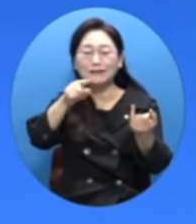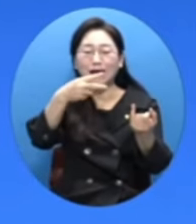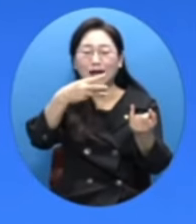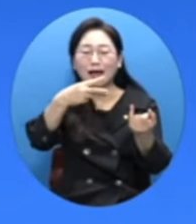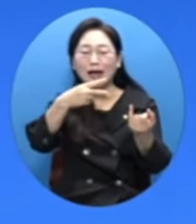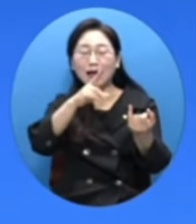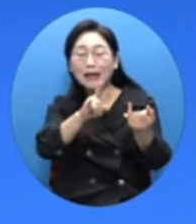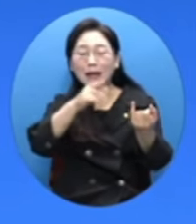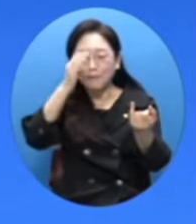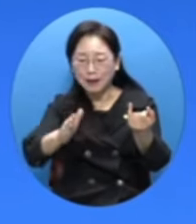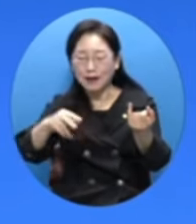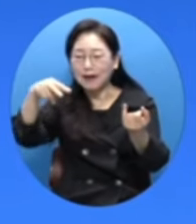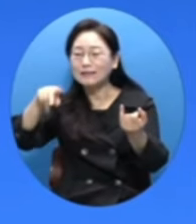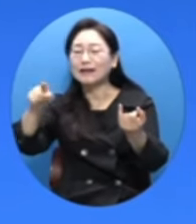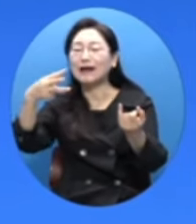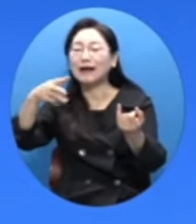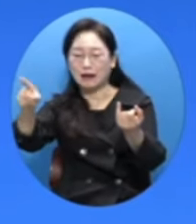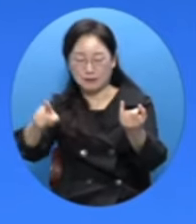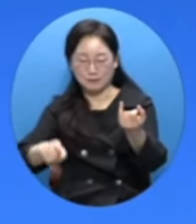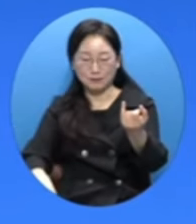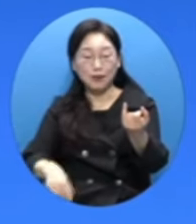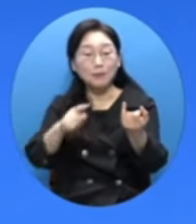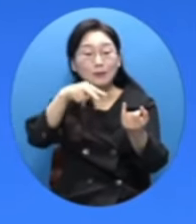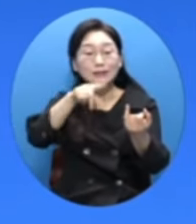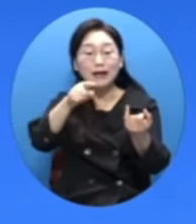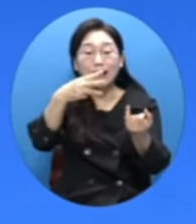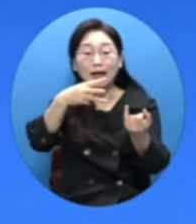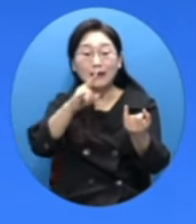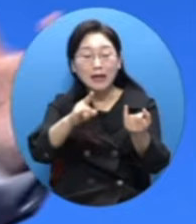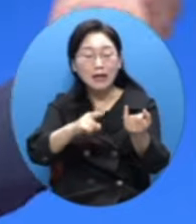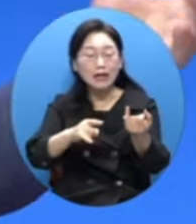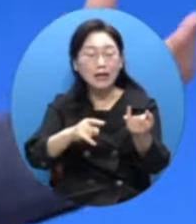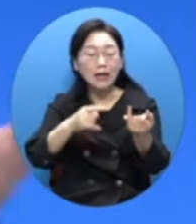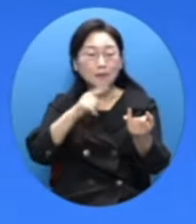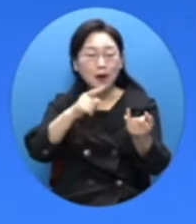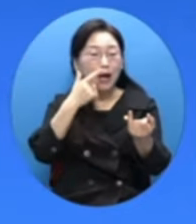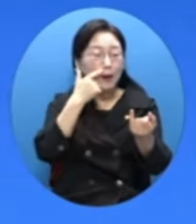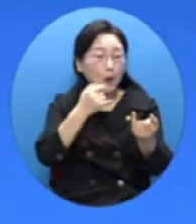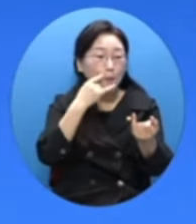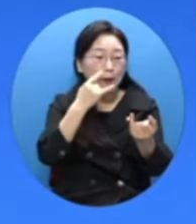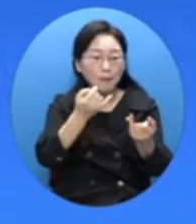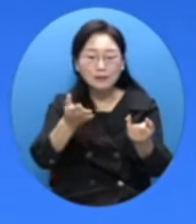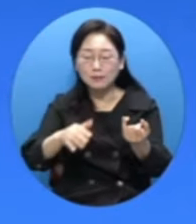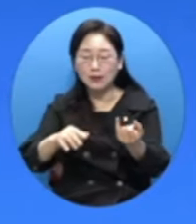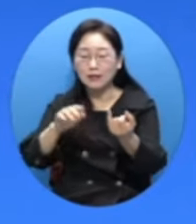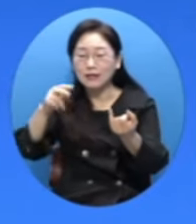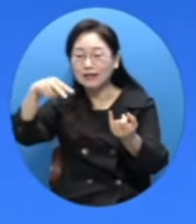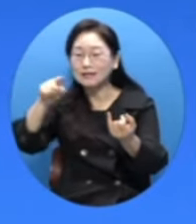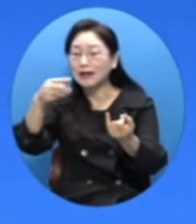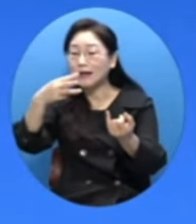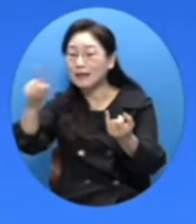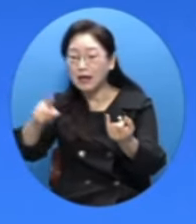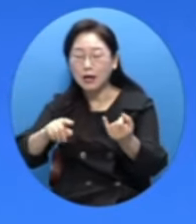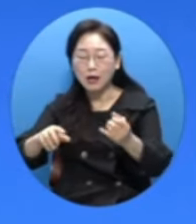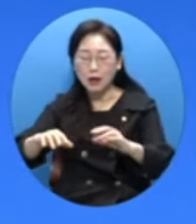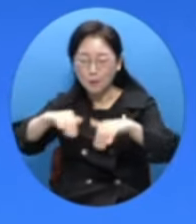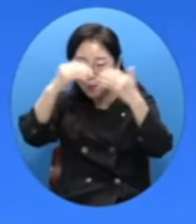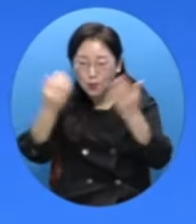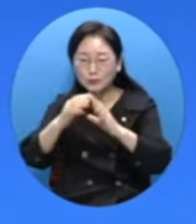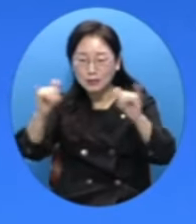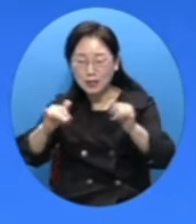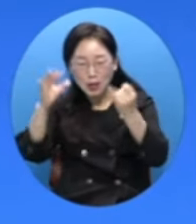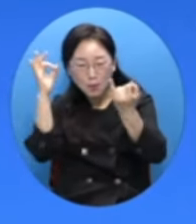하셨어. 사레는 나의 공주란 뜻입니다. 사라는 모든 사람의 공주입니다. 모든 사람이 너를 우러러보는 공주니까